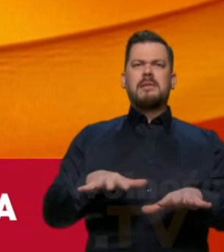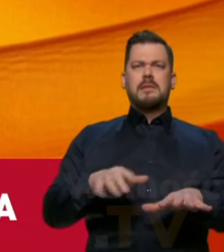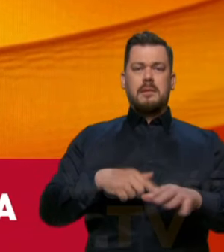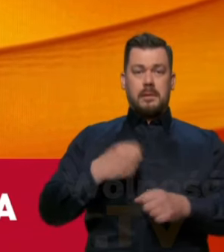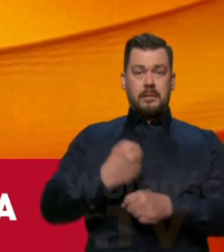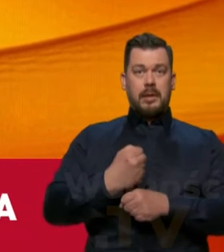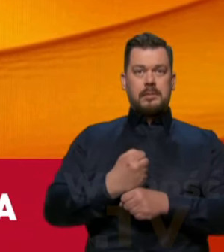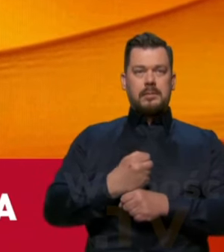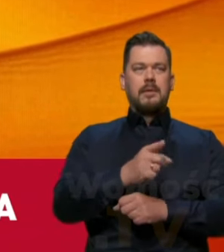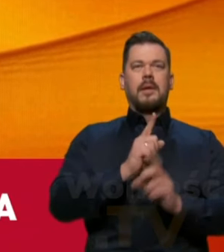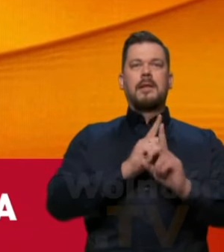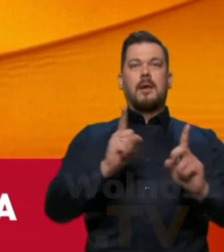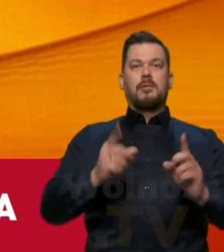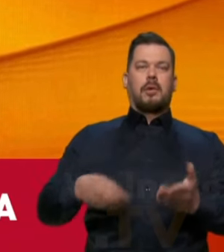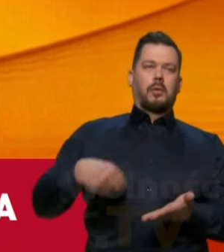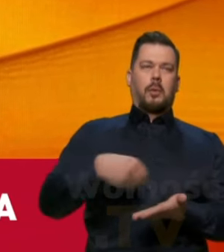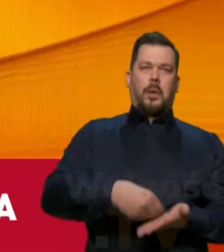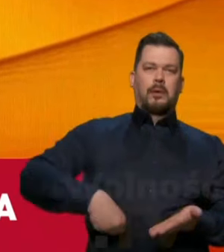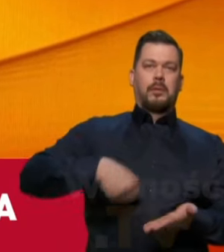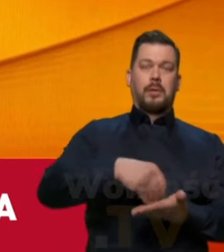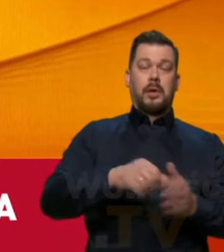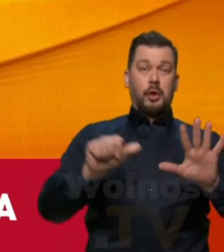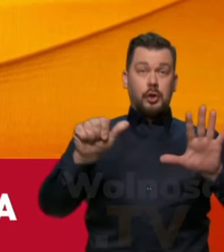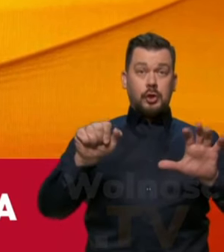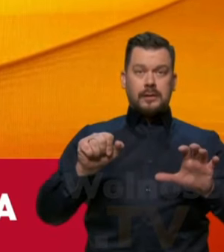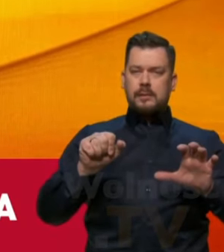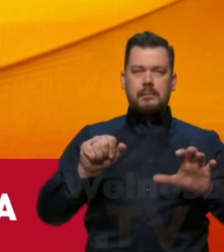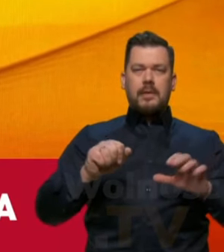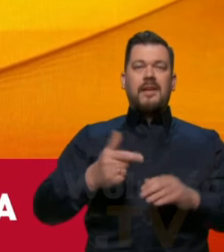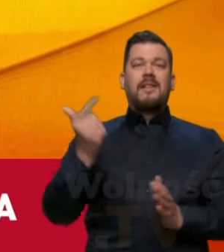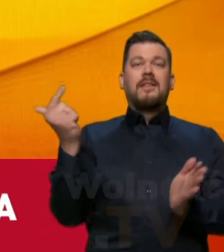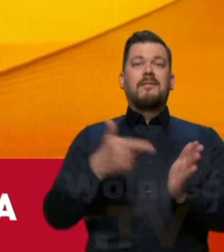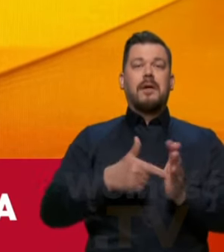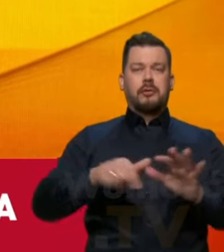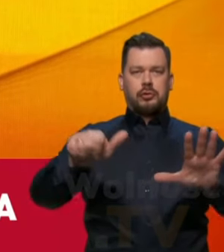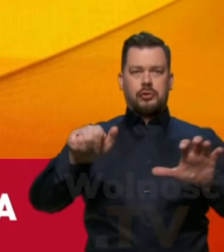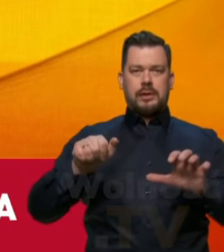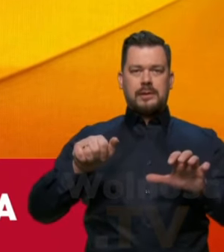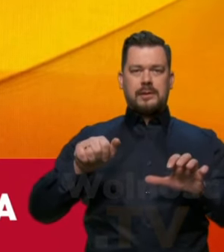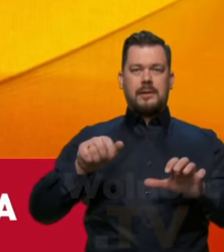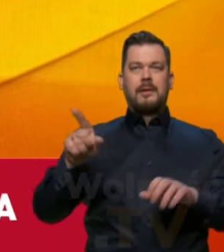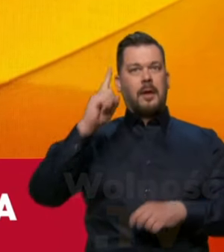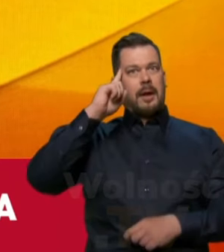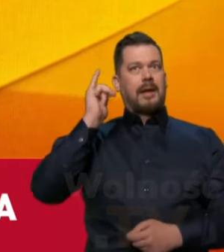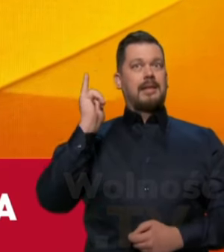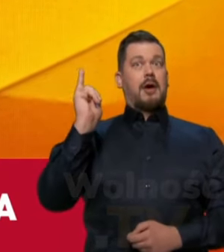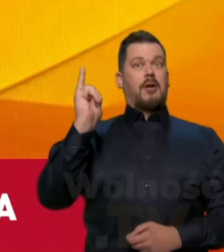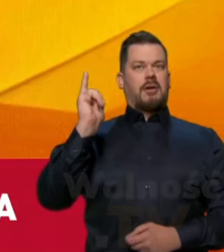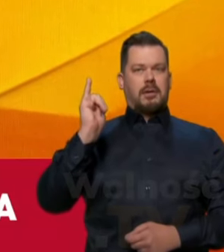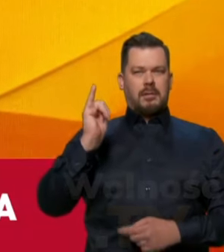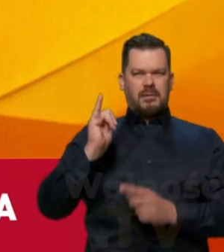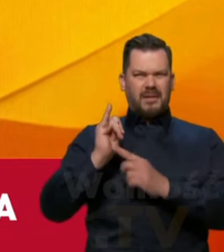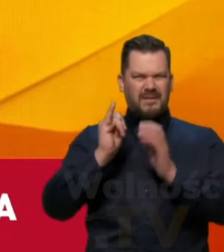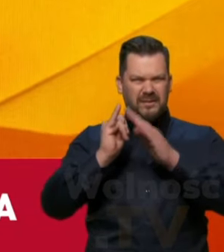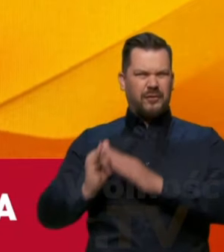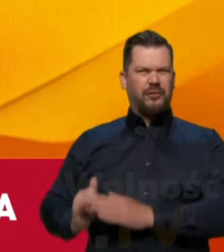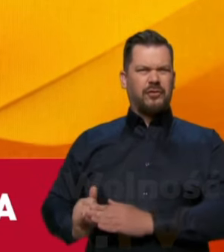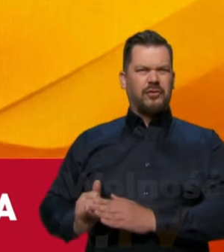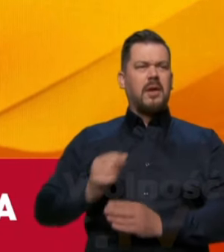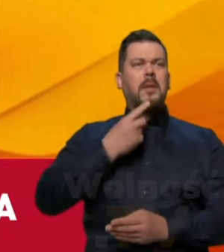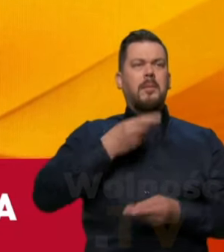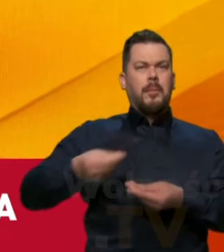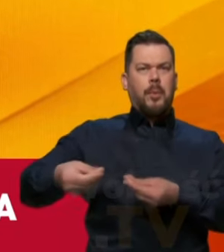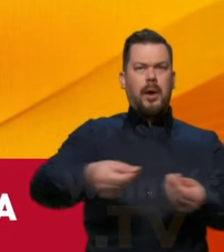musimy nauczycielom dopłacać do pensji nie 600 zł, ale 2600 i zamiast na projekty ideologiczne wydawać pieniądze na lepsze pensje